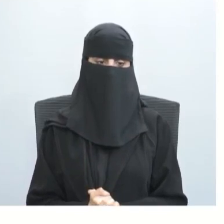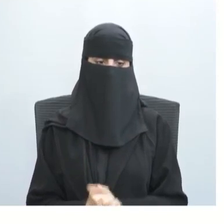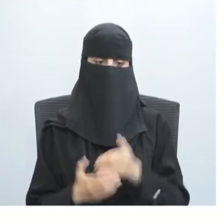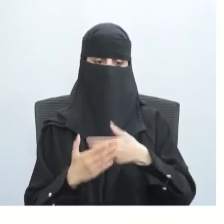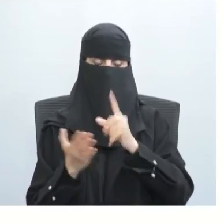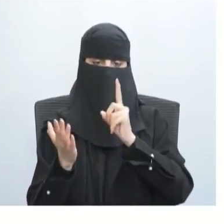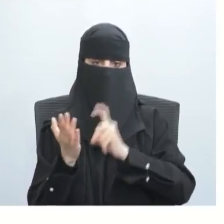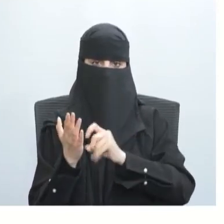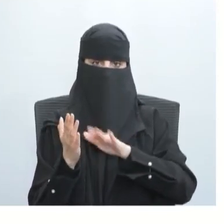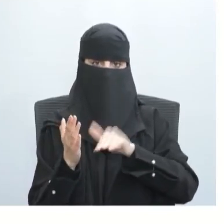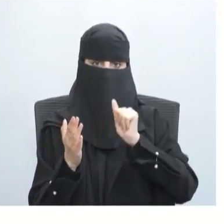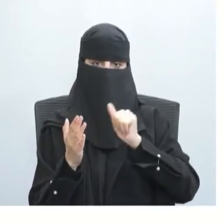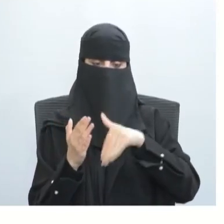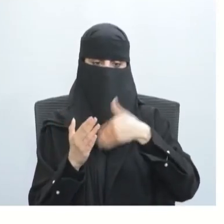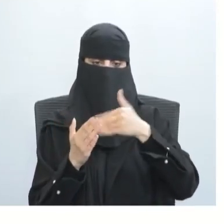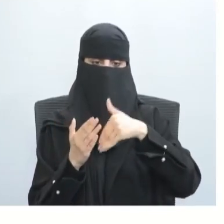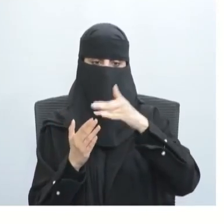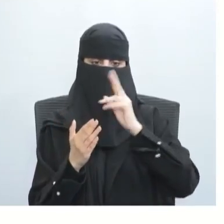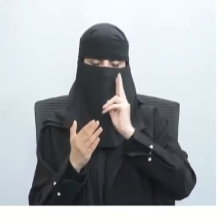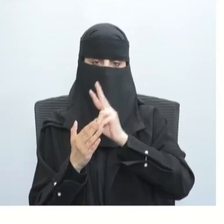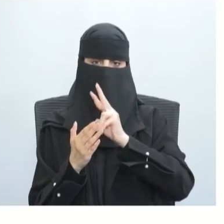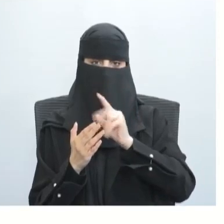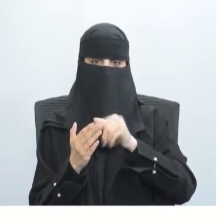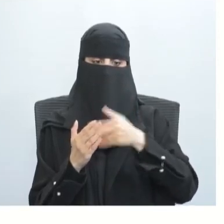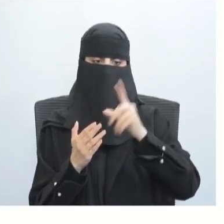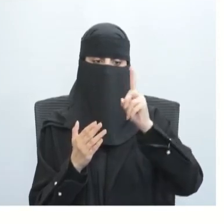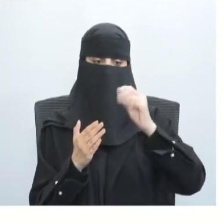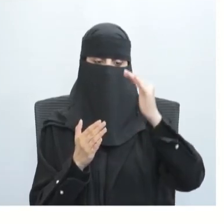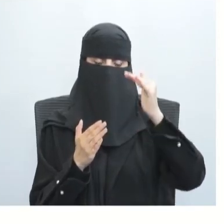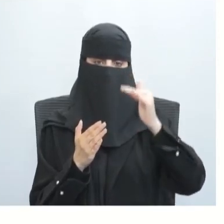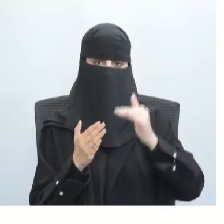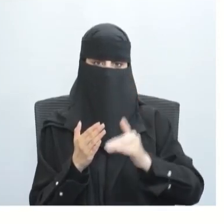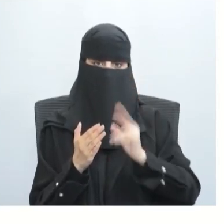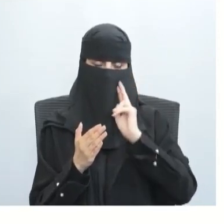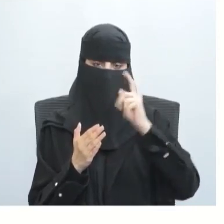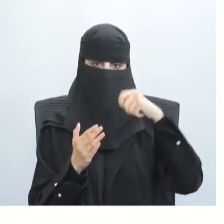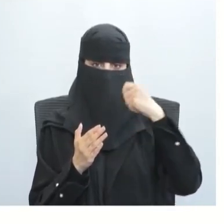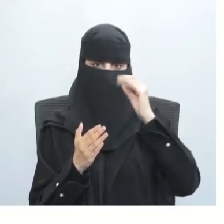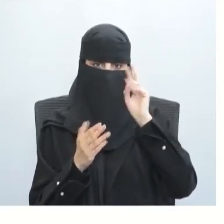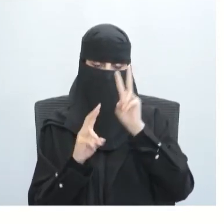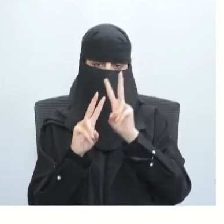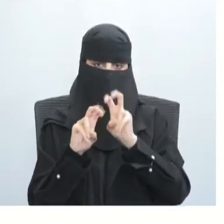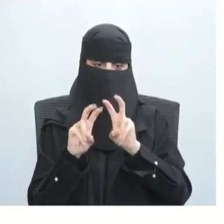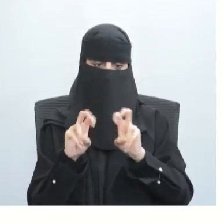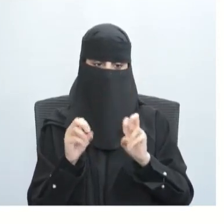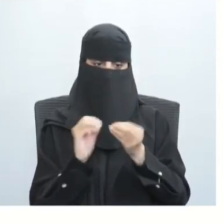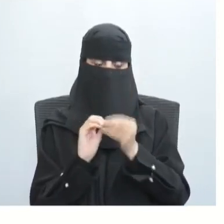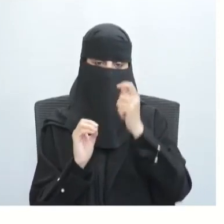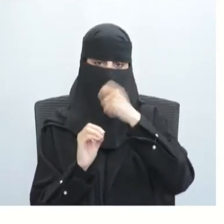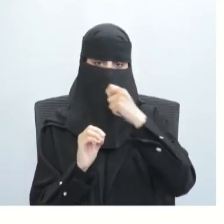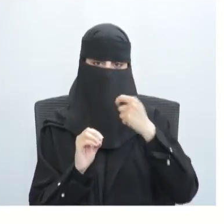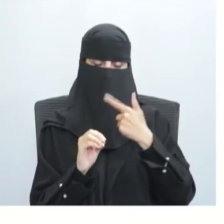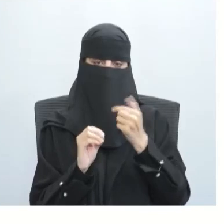ثم اضافه فلتر او فلتر ونضغط على فيديو بعد ذلك نبحث عن وايت بلانس